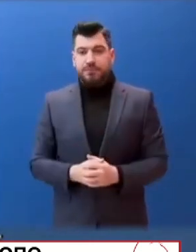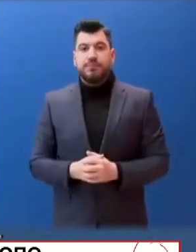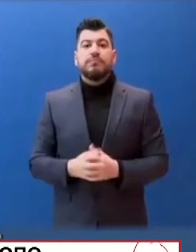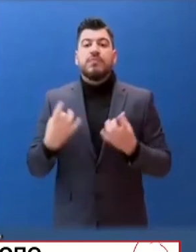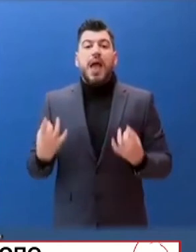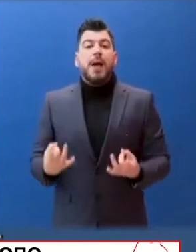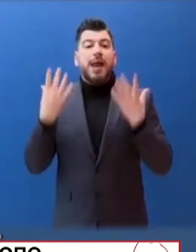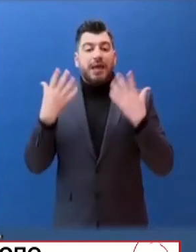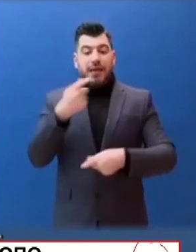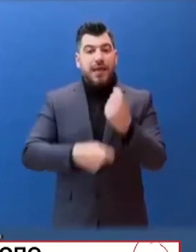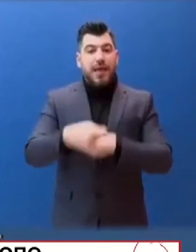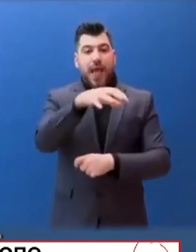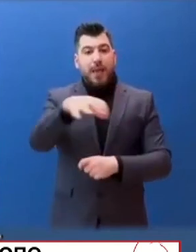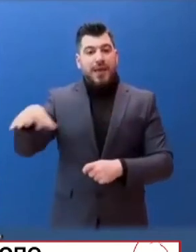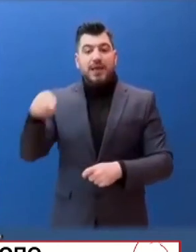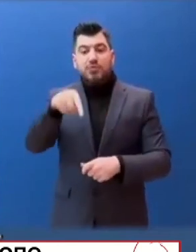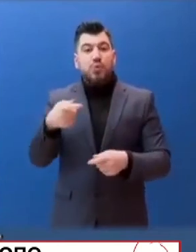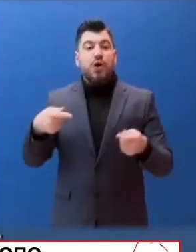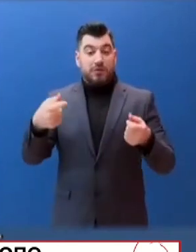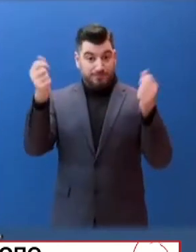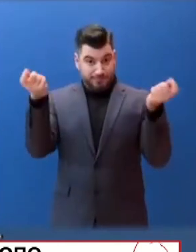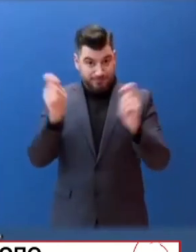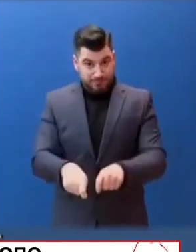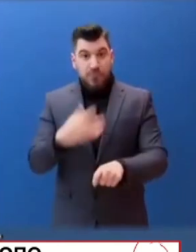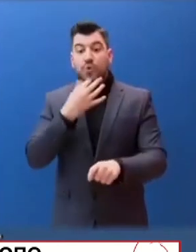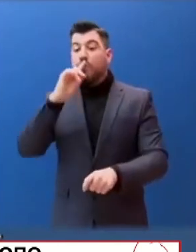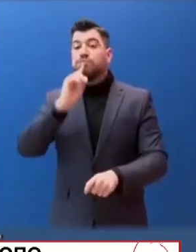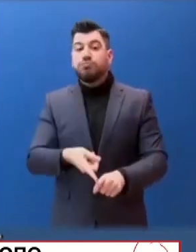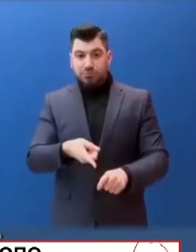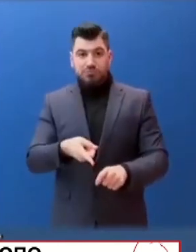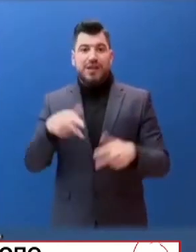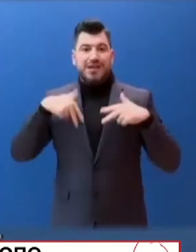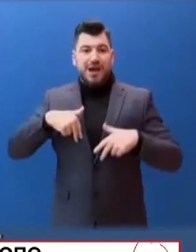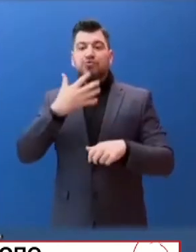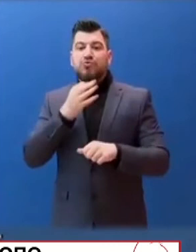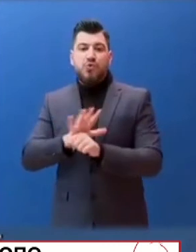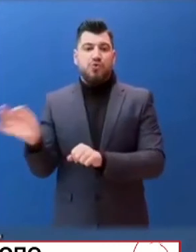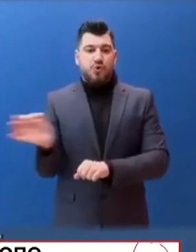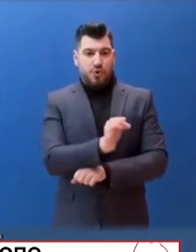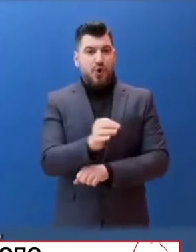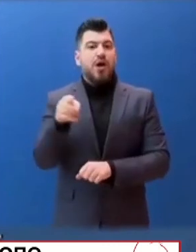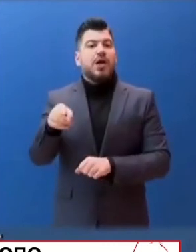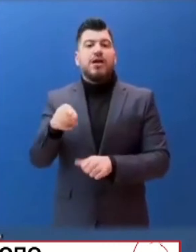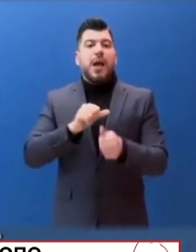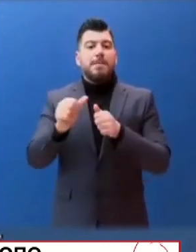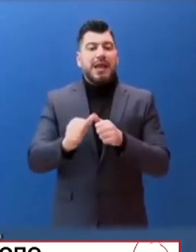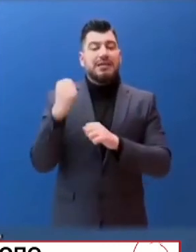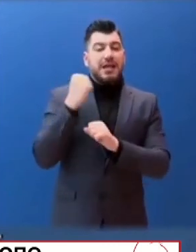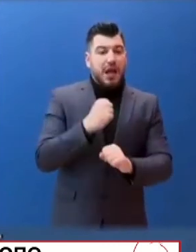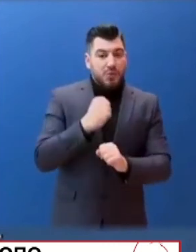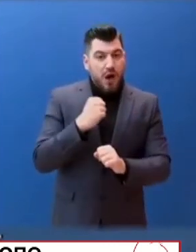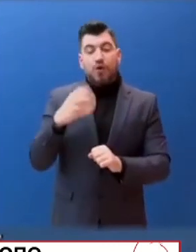απαλλαγή των επιχειρήσεων που ήταν κλειστές με κρατική εντολή από την υποχρέωση καταβολής μισθώματος για τους μήνες Ιανουάριο